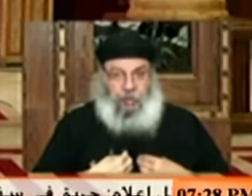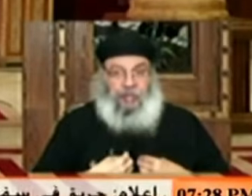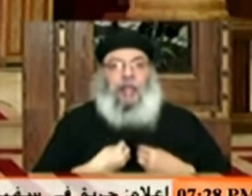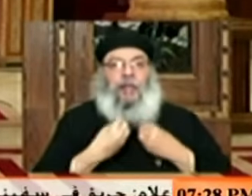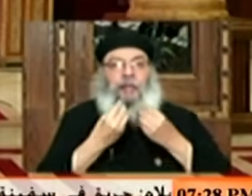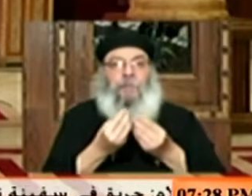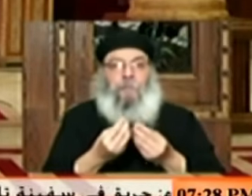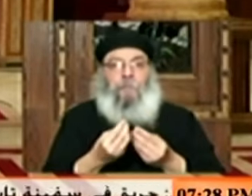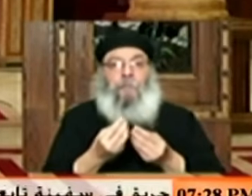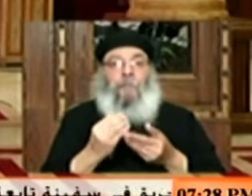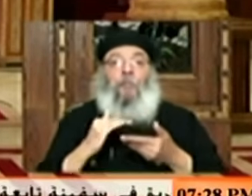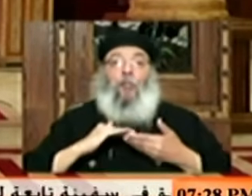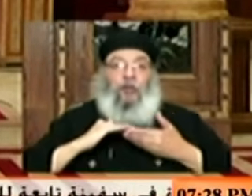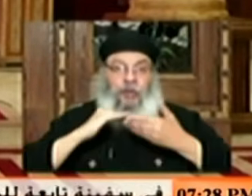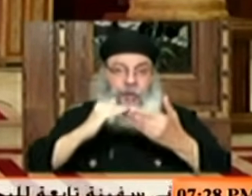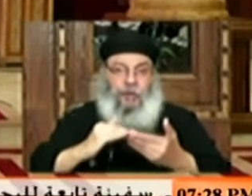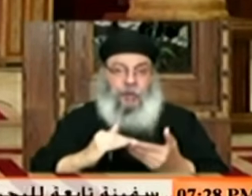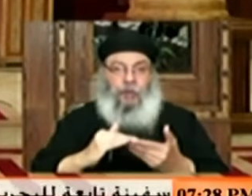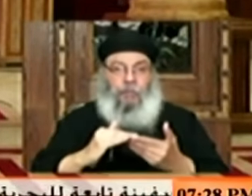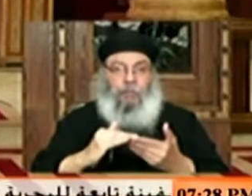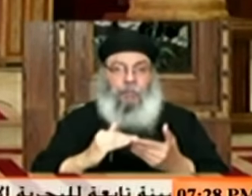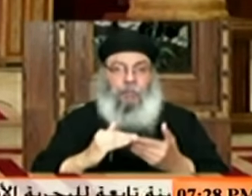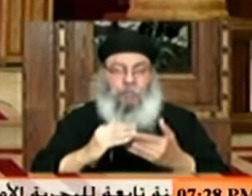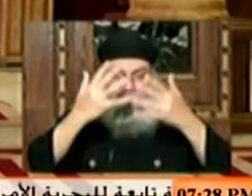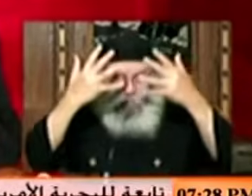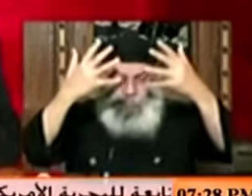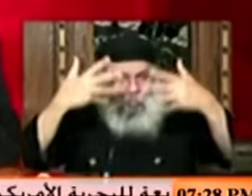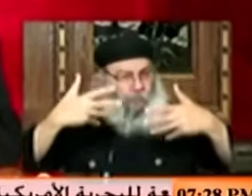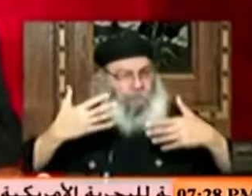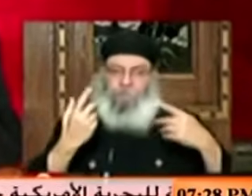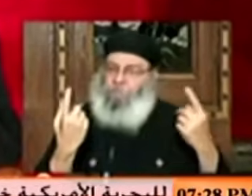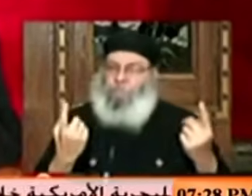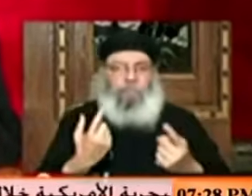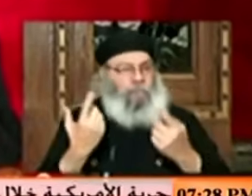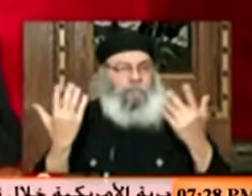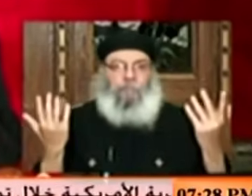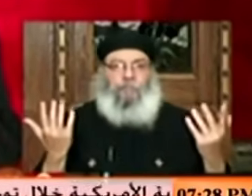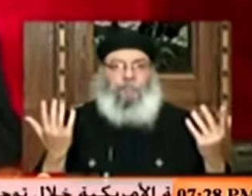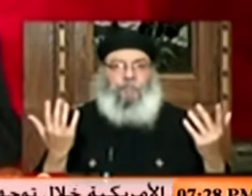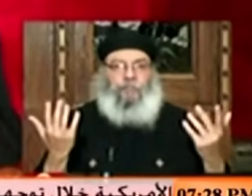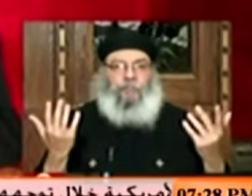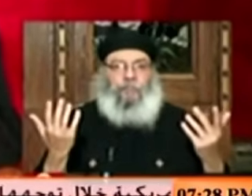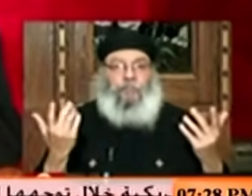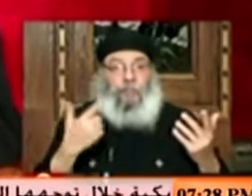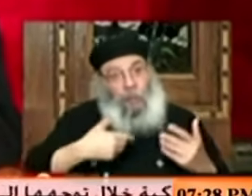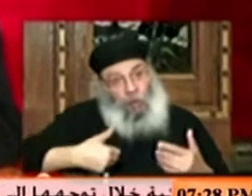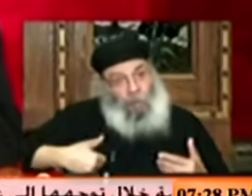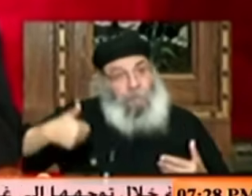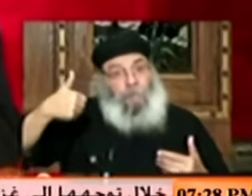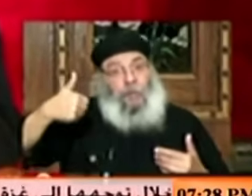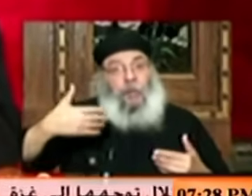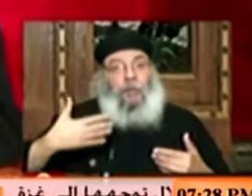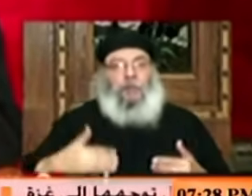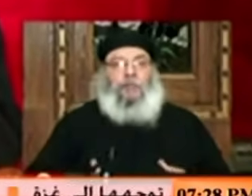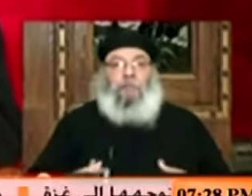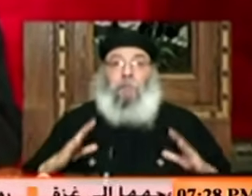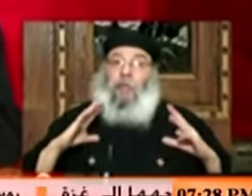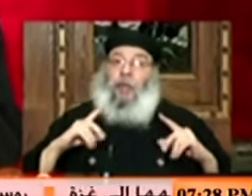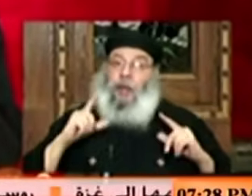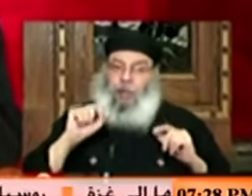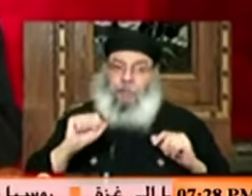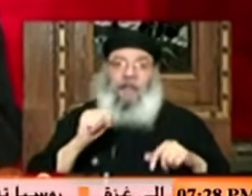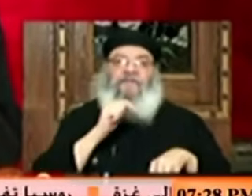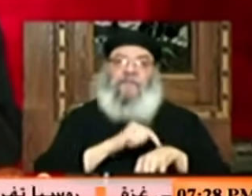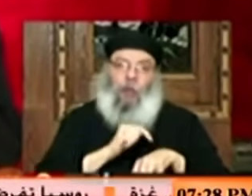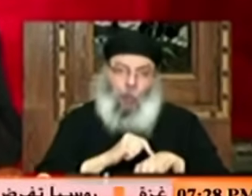خدمتك قدمها بلاح قدمها بحسب كرمك بحسب غناك في